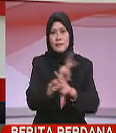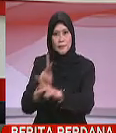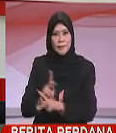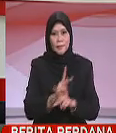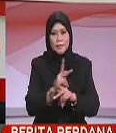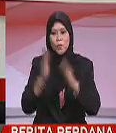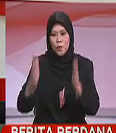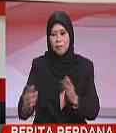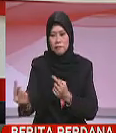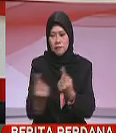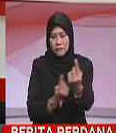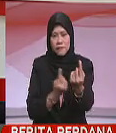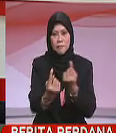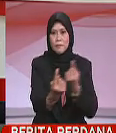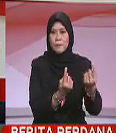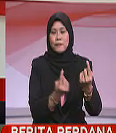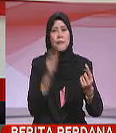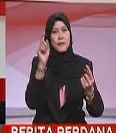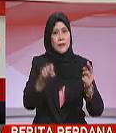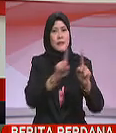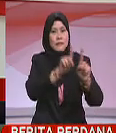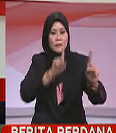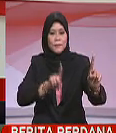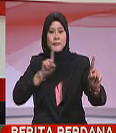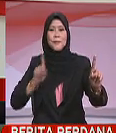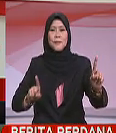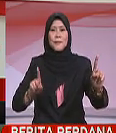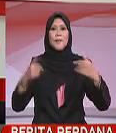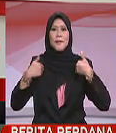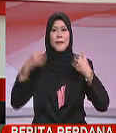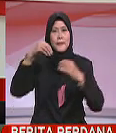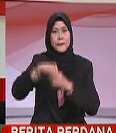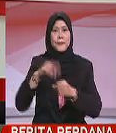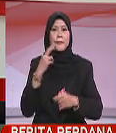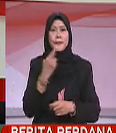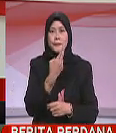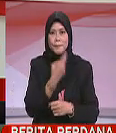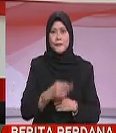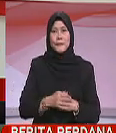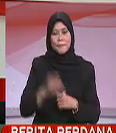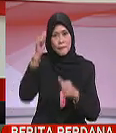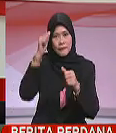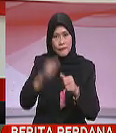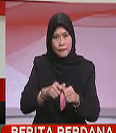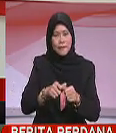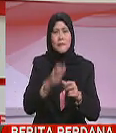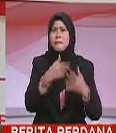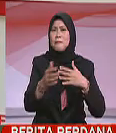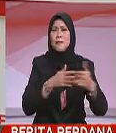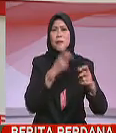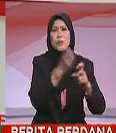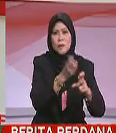anda bagi mengekalkan penjarakan 1 meter ketika berada di premis perniagaan. Beringatlah, bersusah-susah